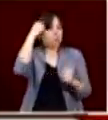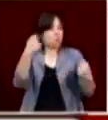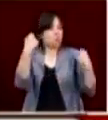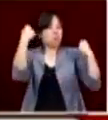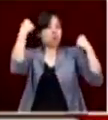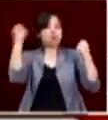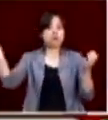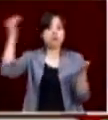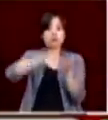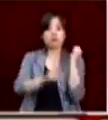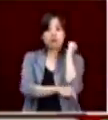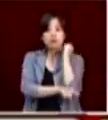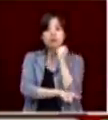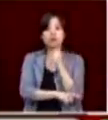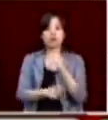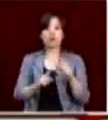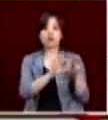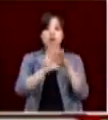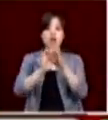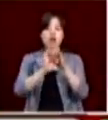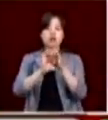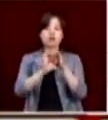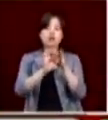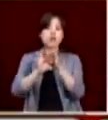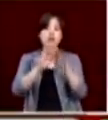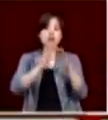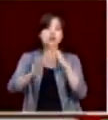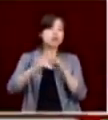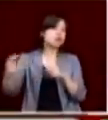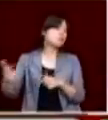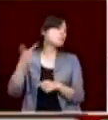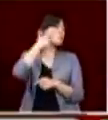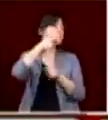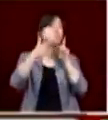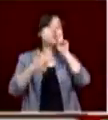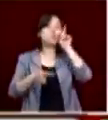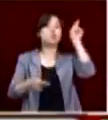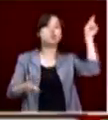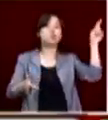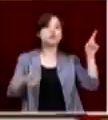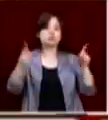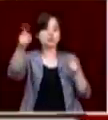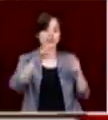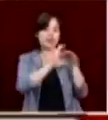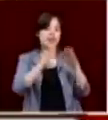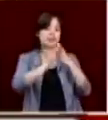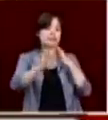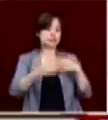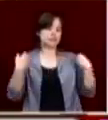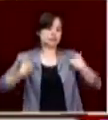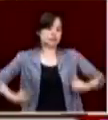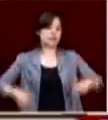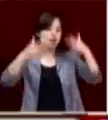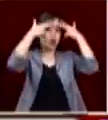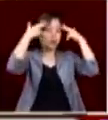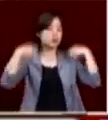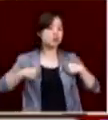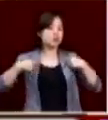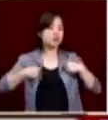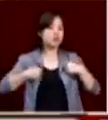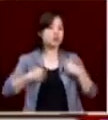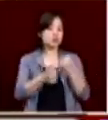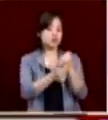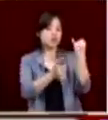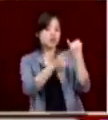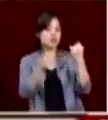看到尾啊，连胜文着穿的是，迄连战穿的就是郝龙斌的衫。连胜文因某过去投